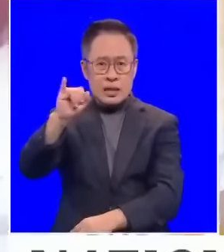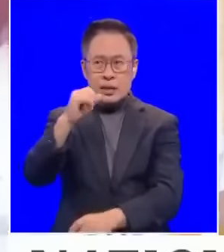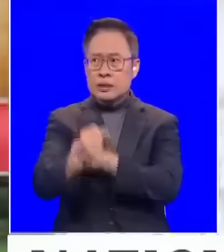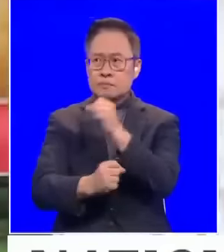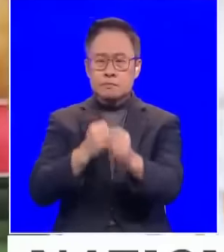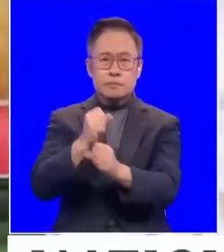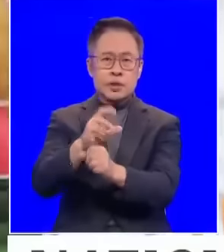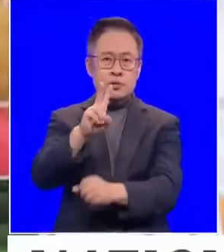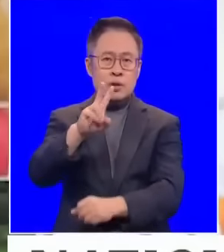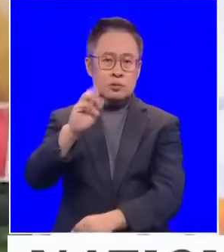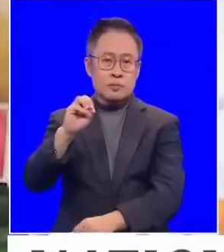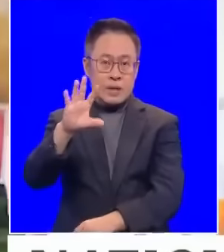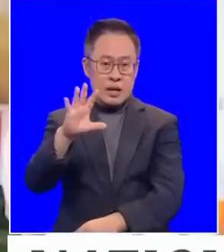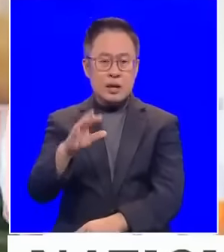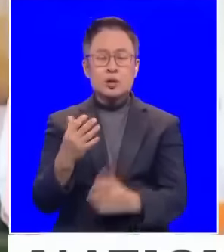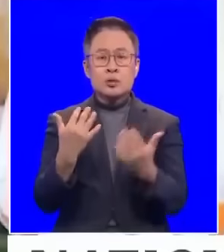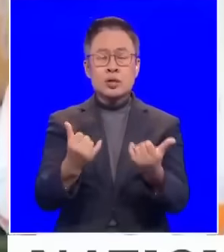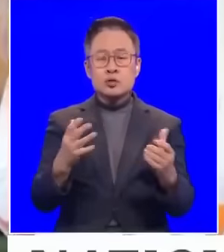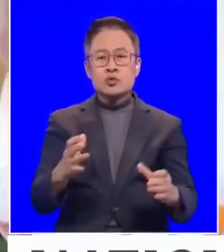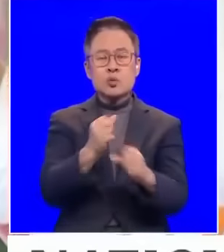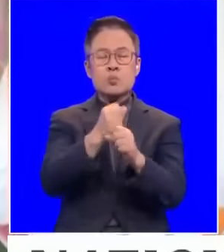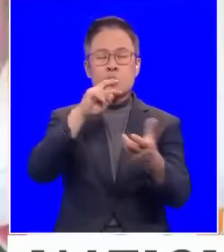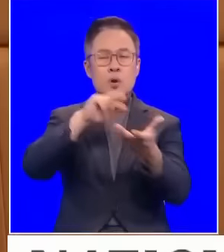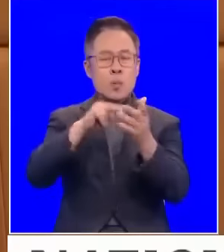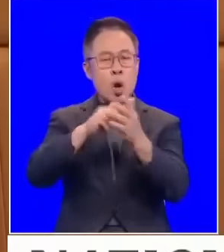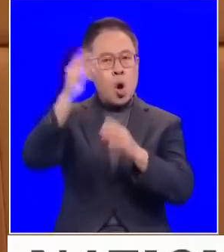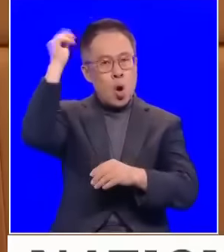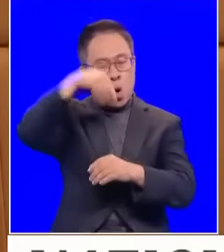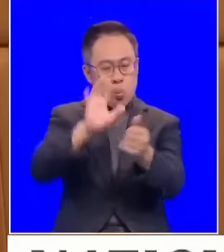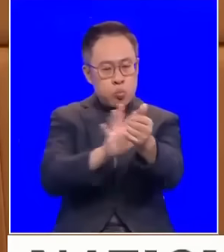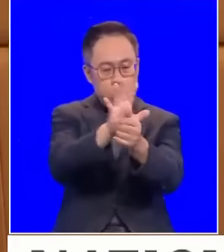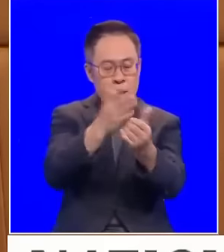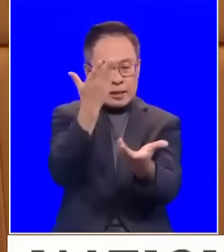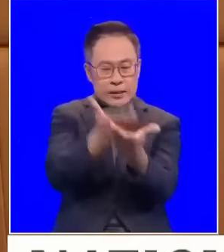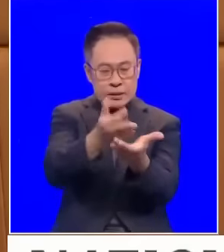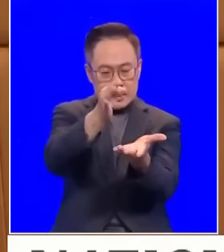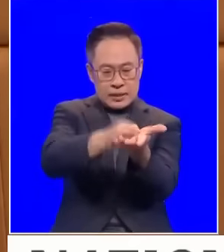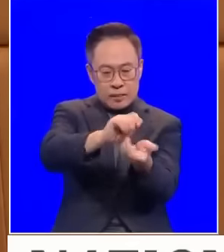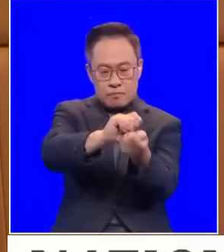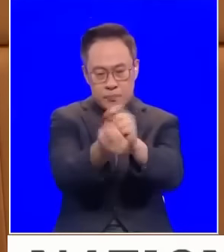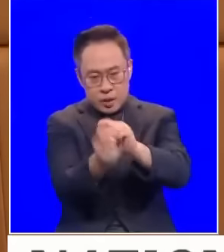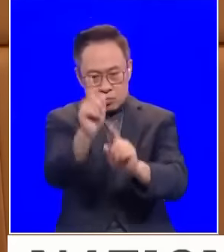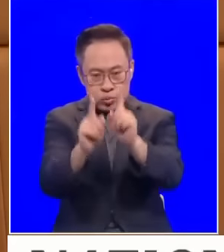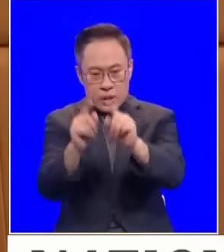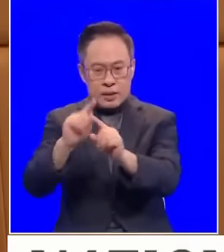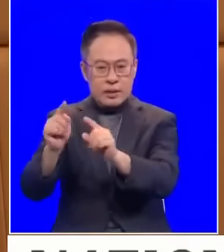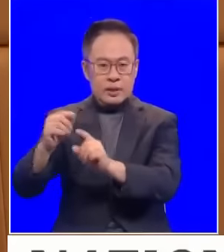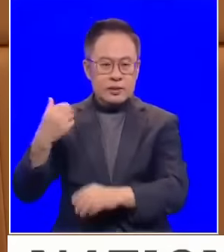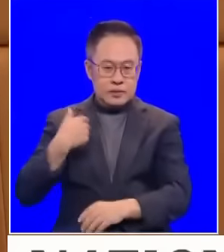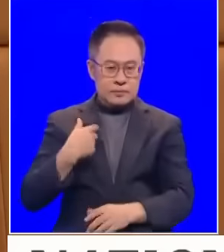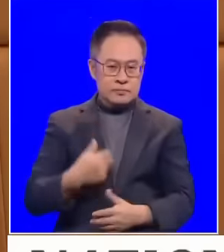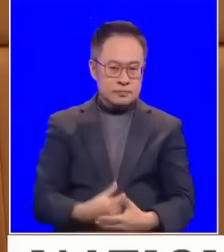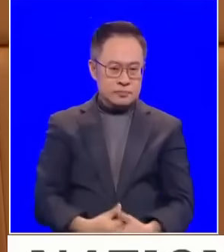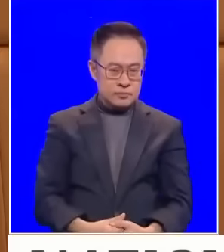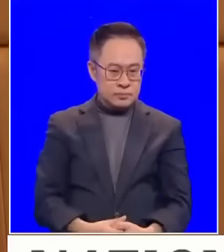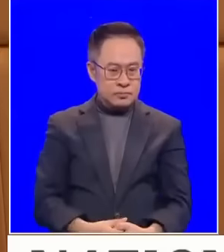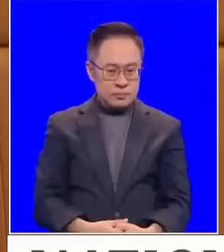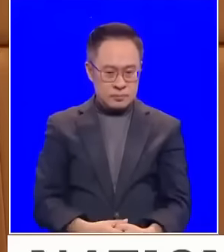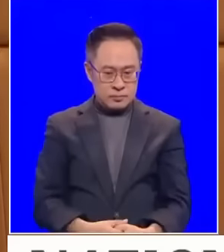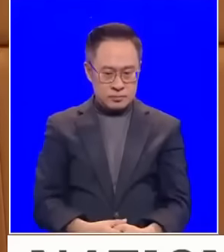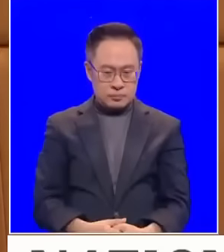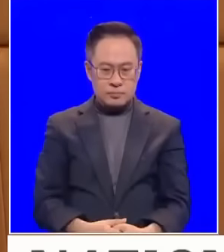วงเทรด Forex ลองไปฟังเสียงตัวแทนผู้เสียหายค่ะ เราก็หาข้อมูลมาแล้วว่าสิ่งที่เขากำลังทำอยู่นี้เหมือนที่